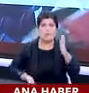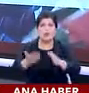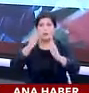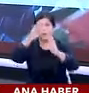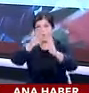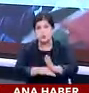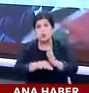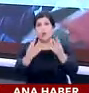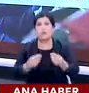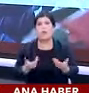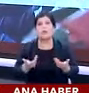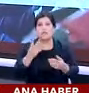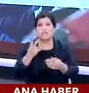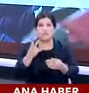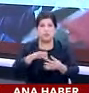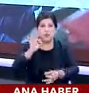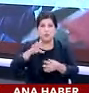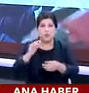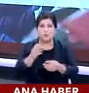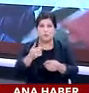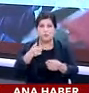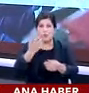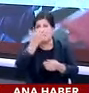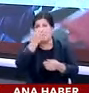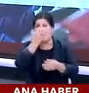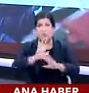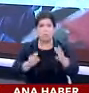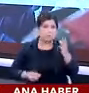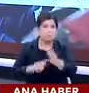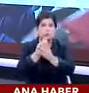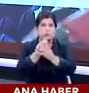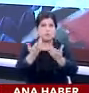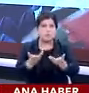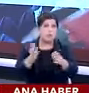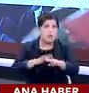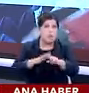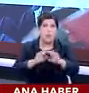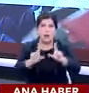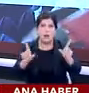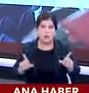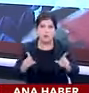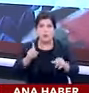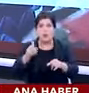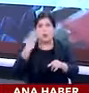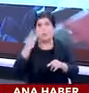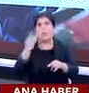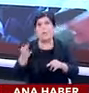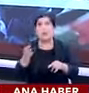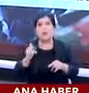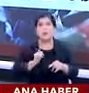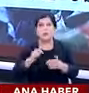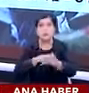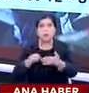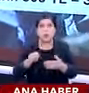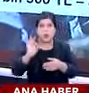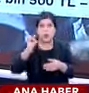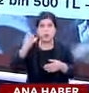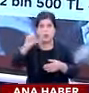bu iki durum beklenmedik durum Dolayısıyla beklenmedik durumda ne yapmak gerek O da belli asgari ücret